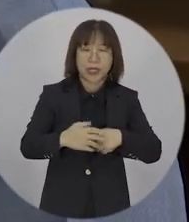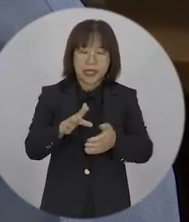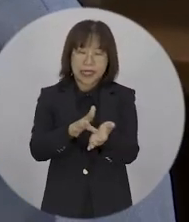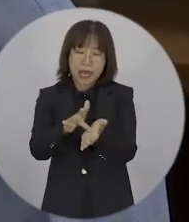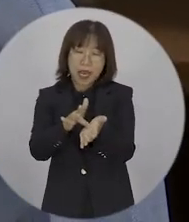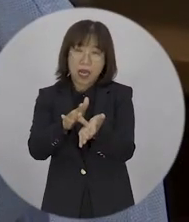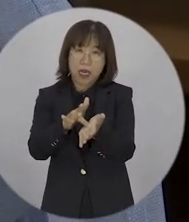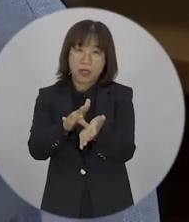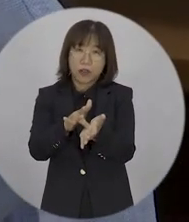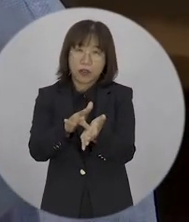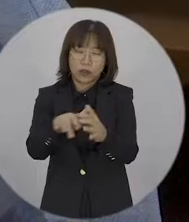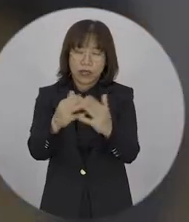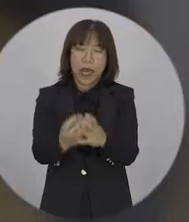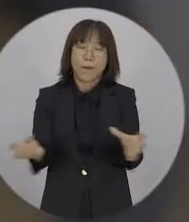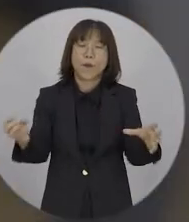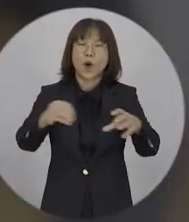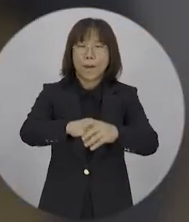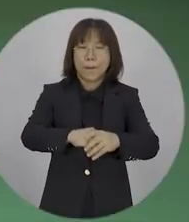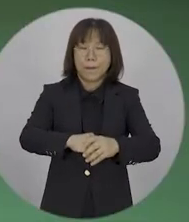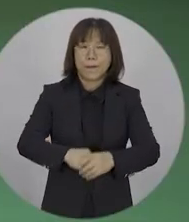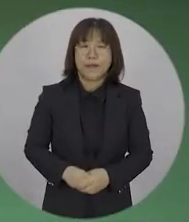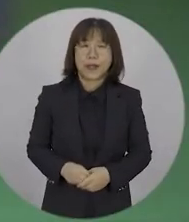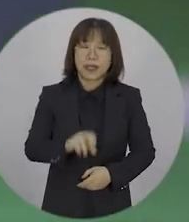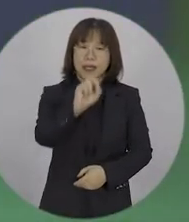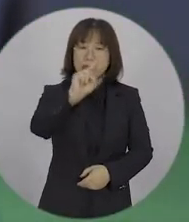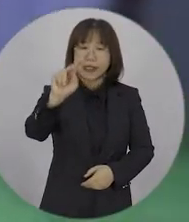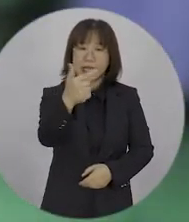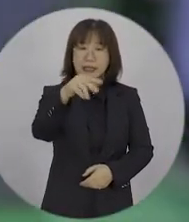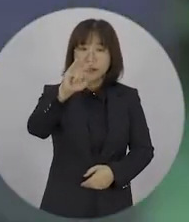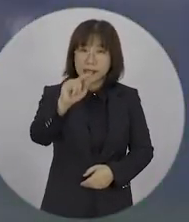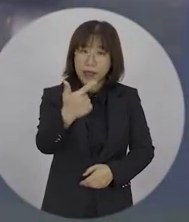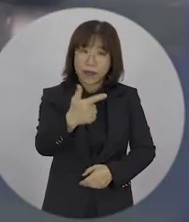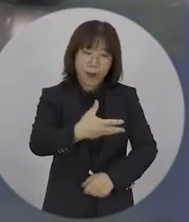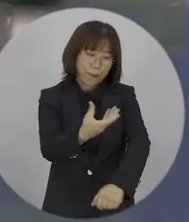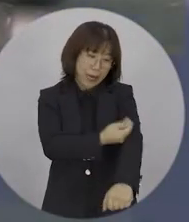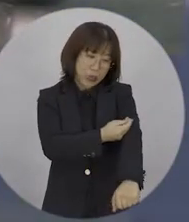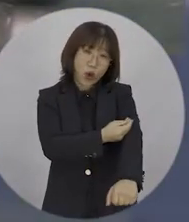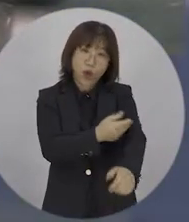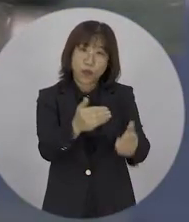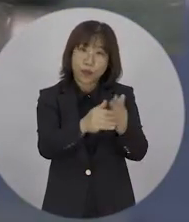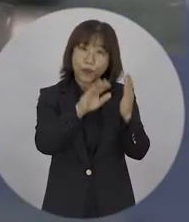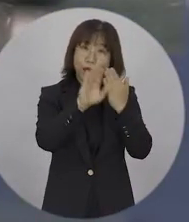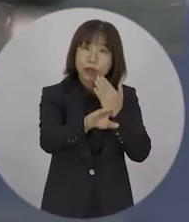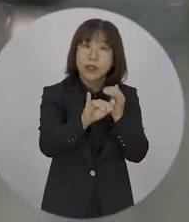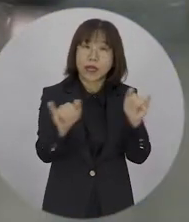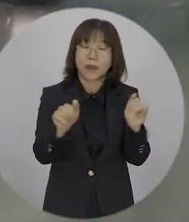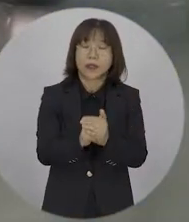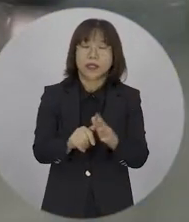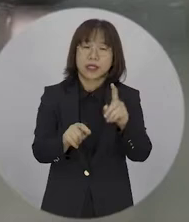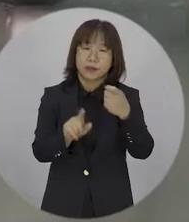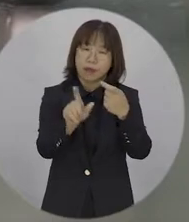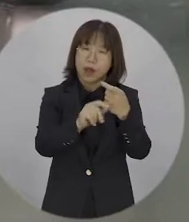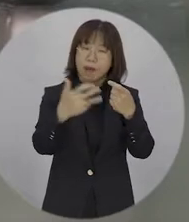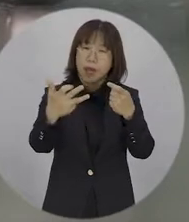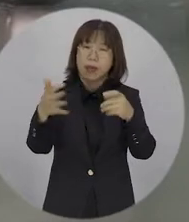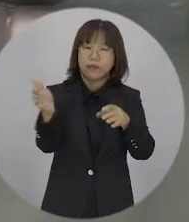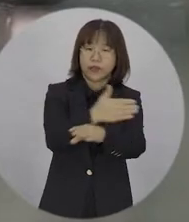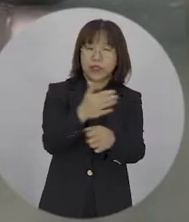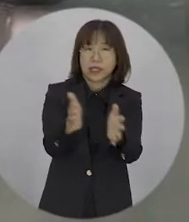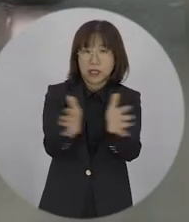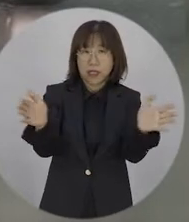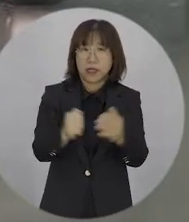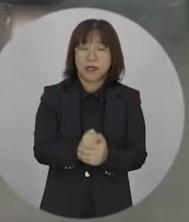보건 의료 인도 포함됩니다 얀센 백신을 접종한 국민들은 11월 8일부터 추가 접종이 시작됐으며